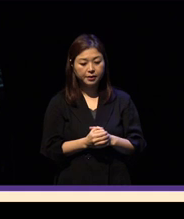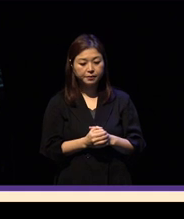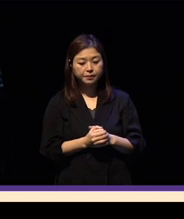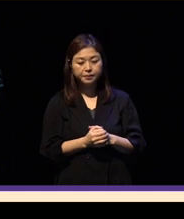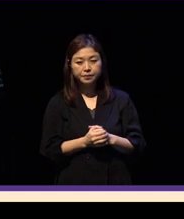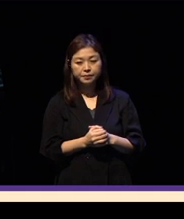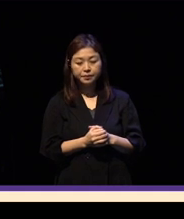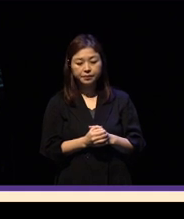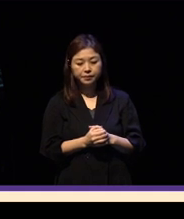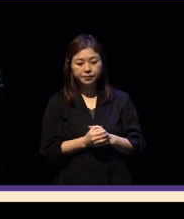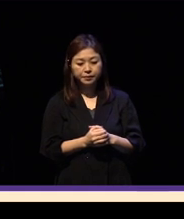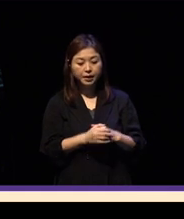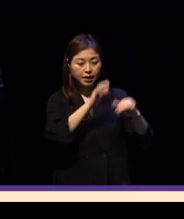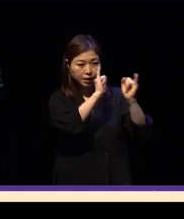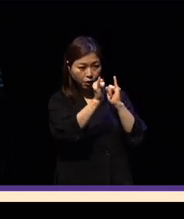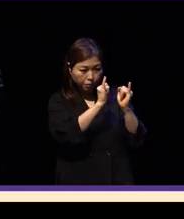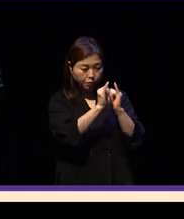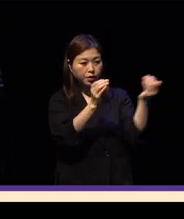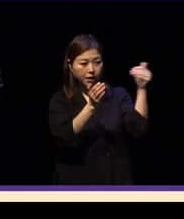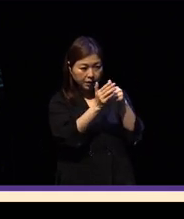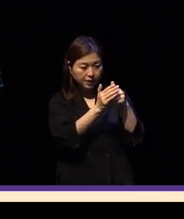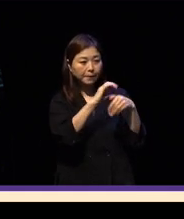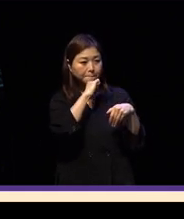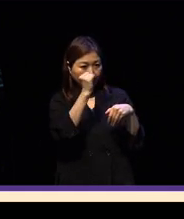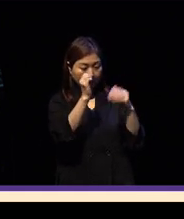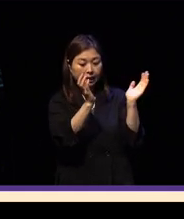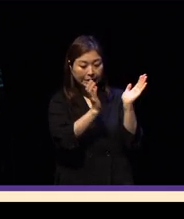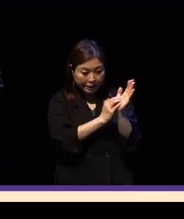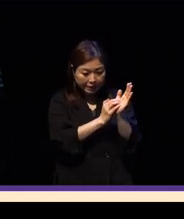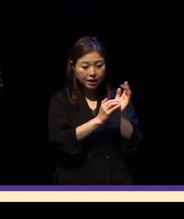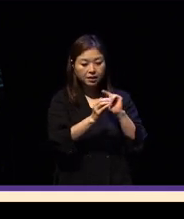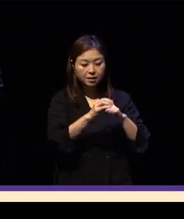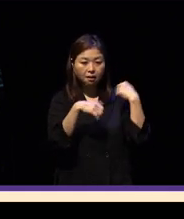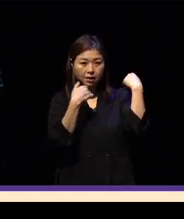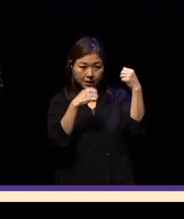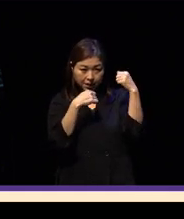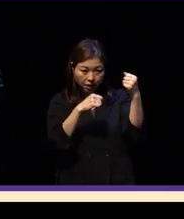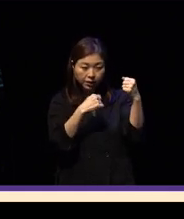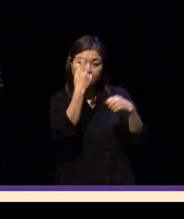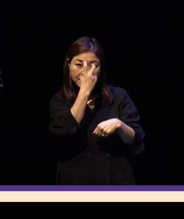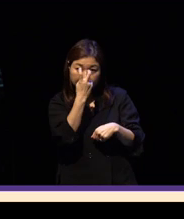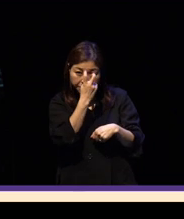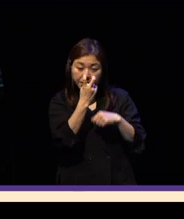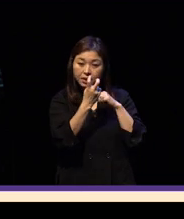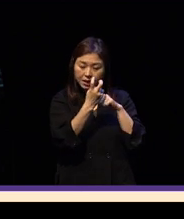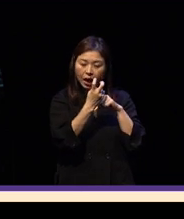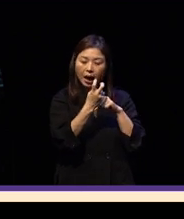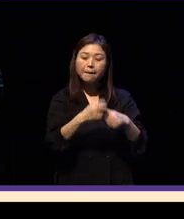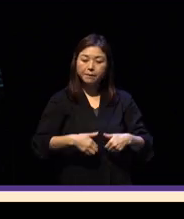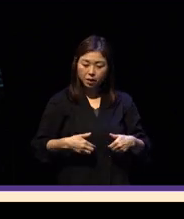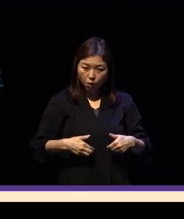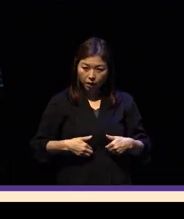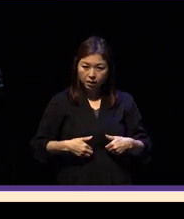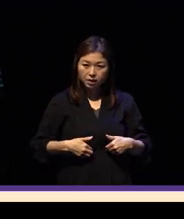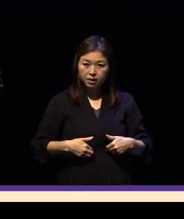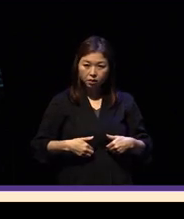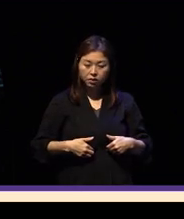그리고 2차 인터뷰까지 최종 선정된 실현 심의 작품 대상에 한해서 3월과 4월에